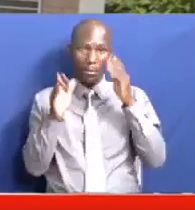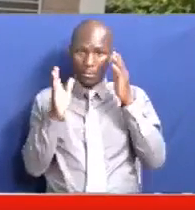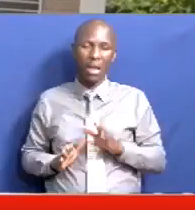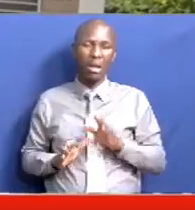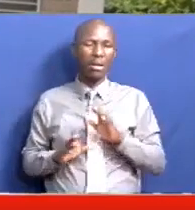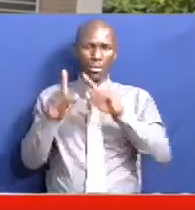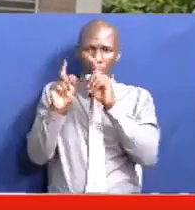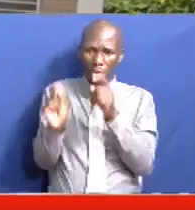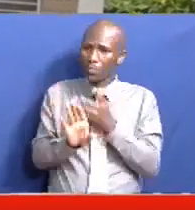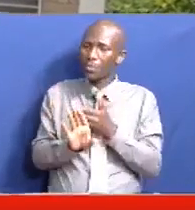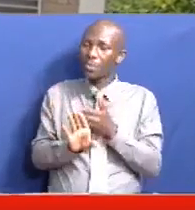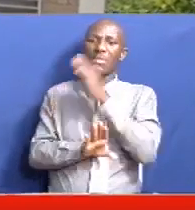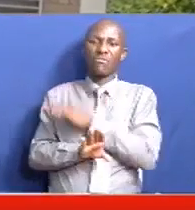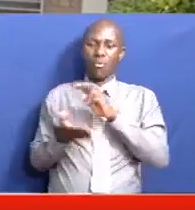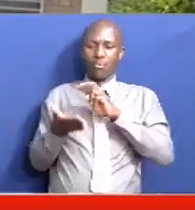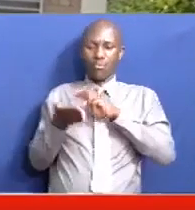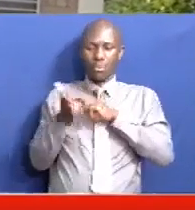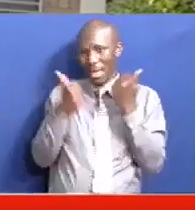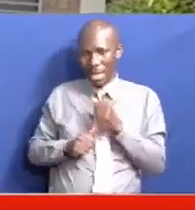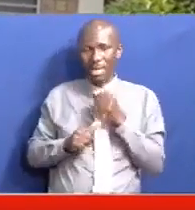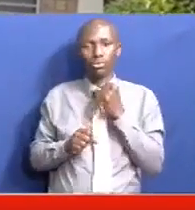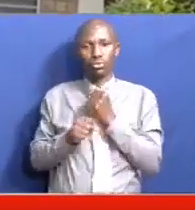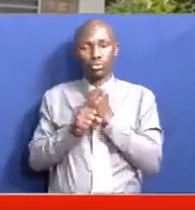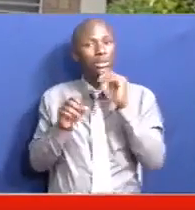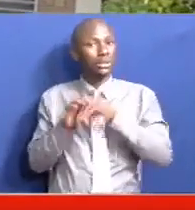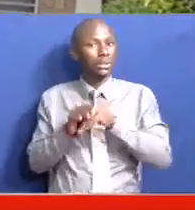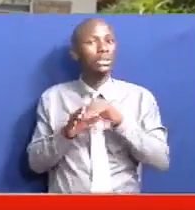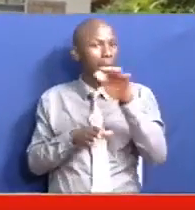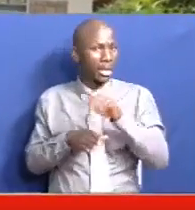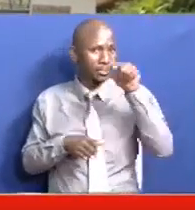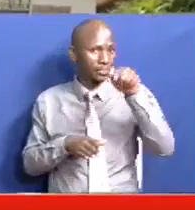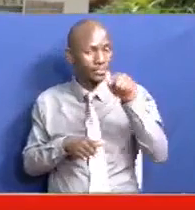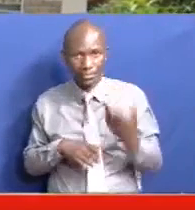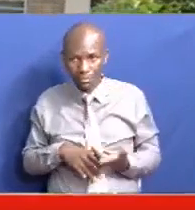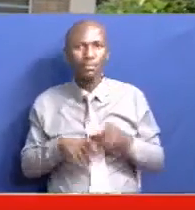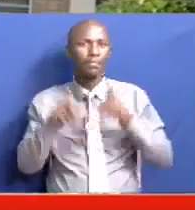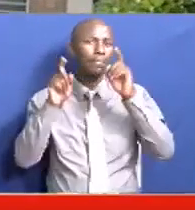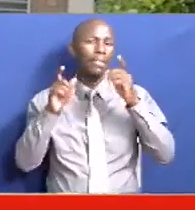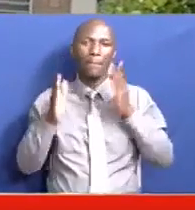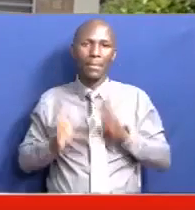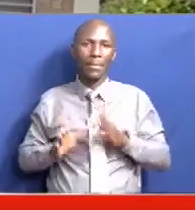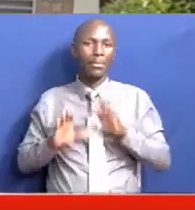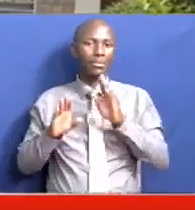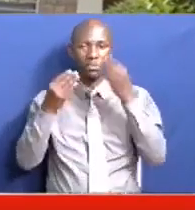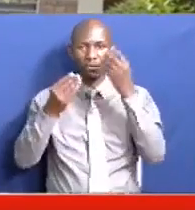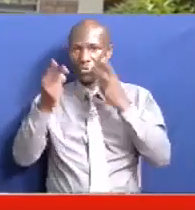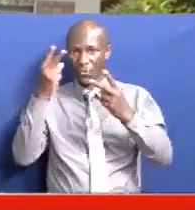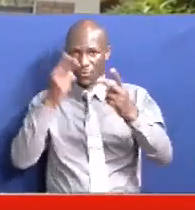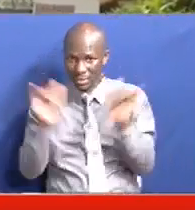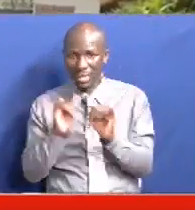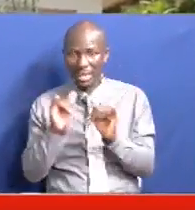akulu ambewa project hiyo ndheta na akunika katika area yake. Nomba kama Enenthi anenga na Mawoni make.